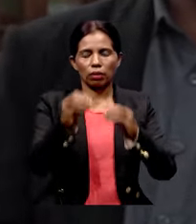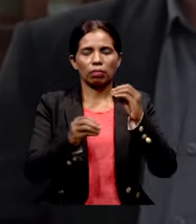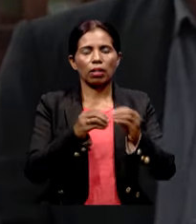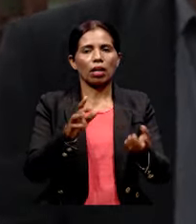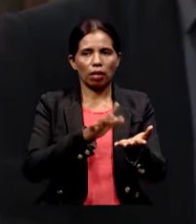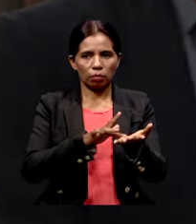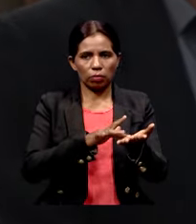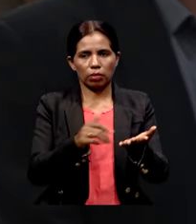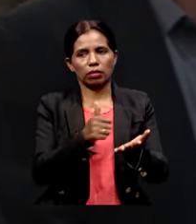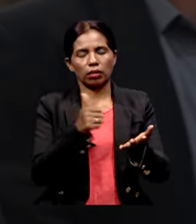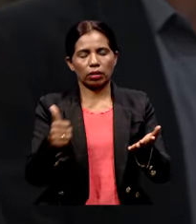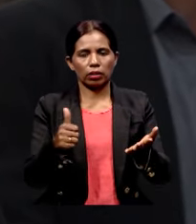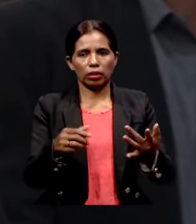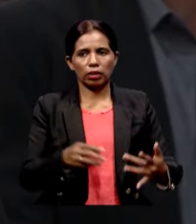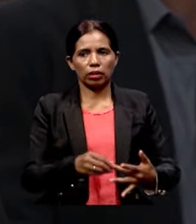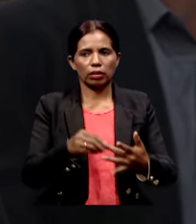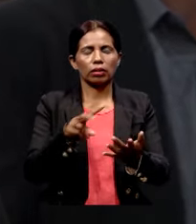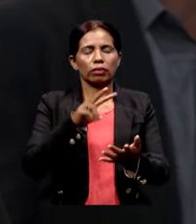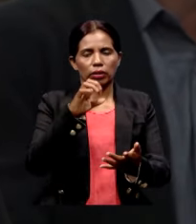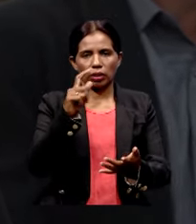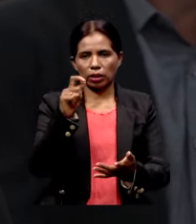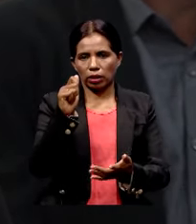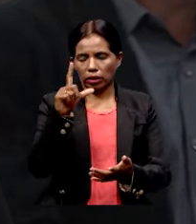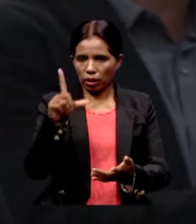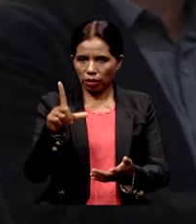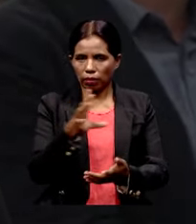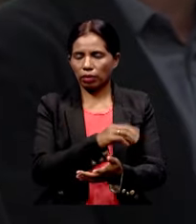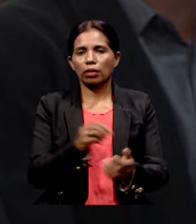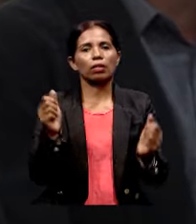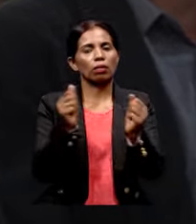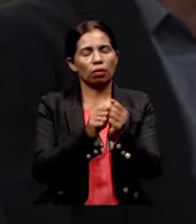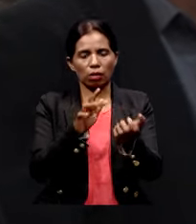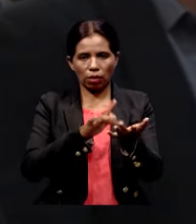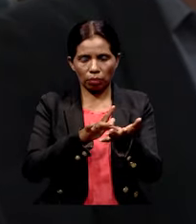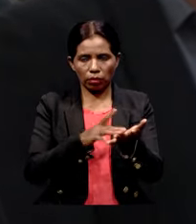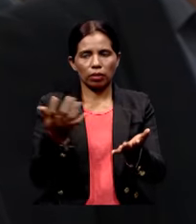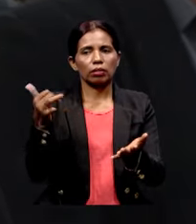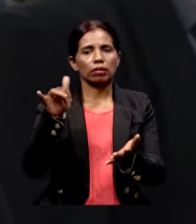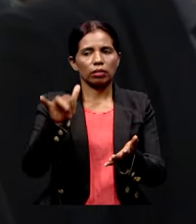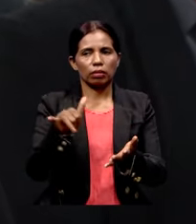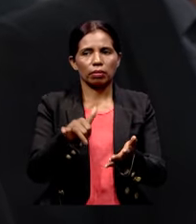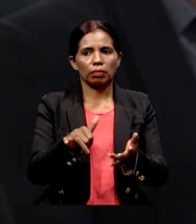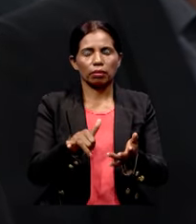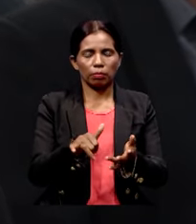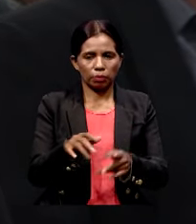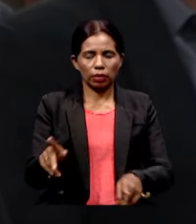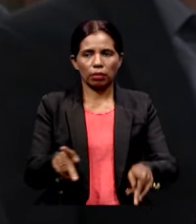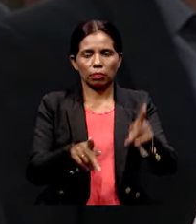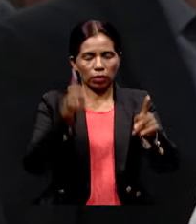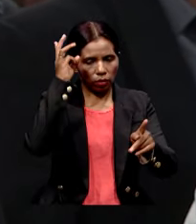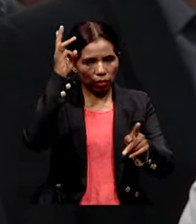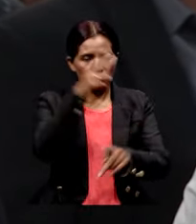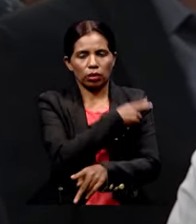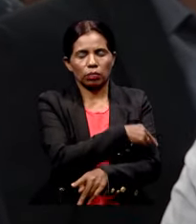balu esensial vital balu ho ai moruk sira nebe mak durante ni por exemplo publik preocupa